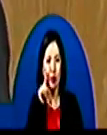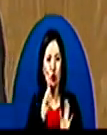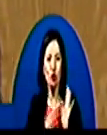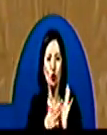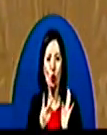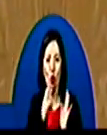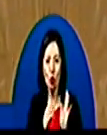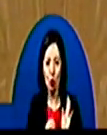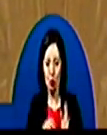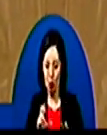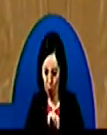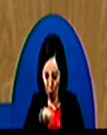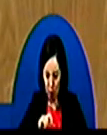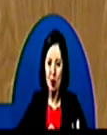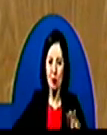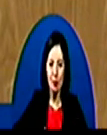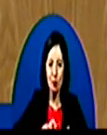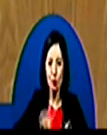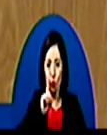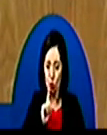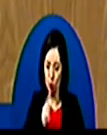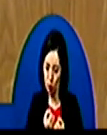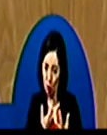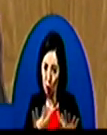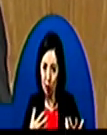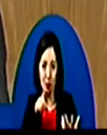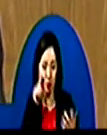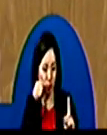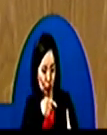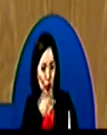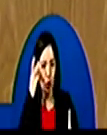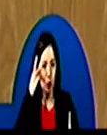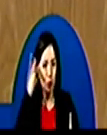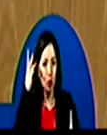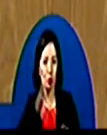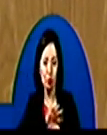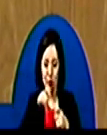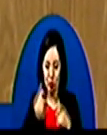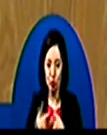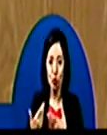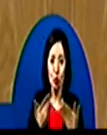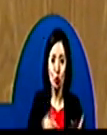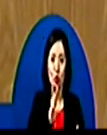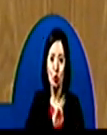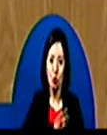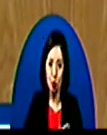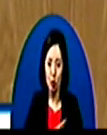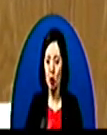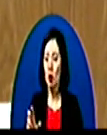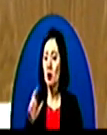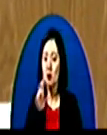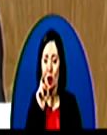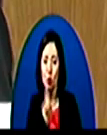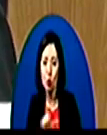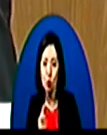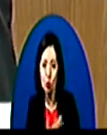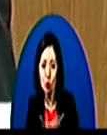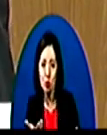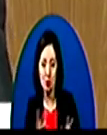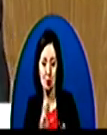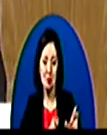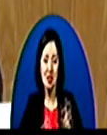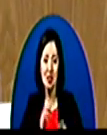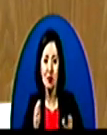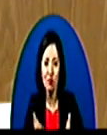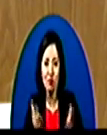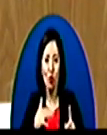байна гэсэн. Тэгэхээр бид нар яа харахгүй энэ олон залуучуудын мөрөөдлийг биелүүлэхийн тулд энэ одоо залуучуудын бизнесээ хийх эрх зүйн одоо орчин бусад орчин